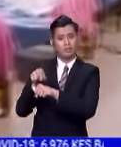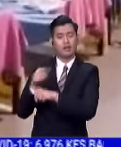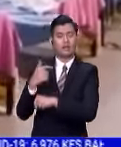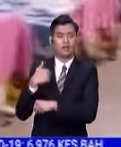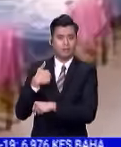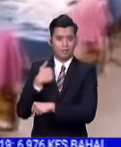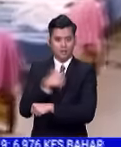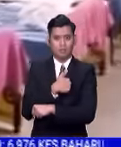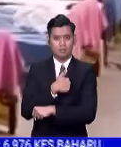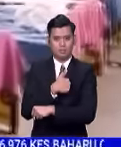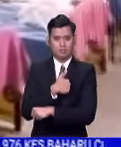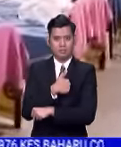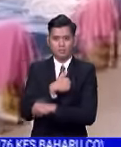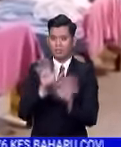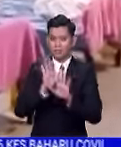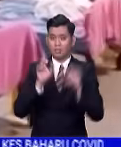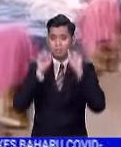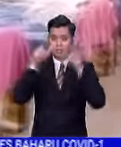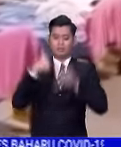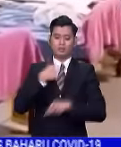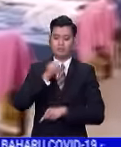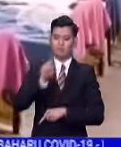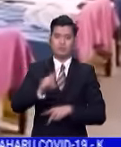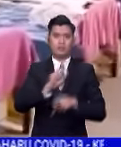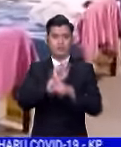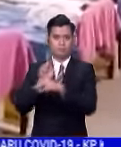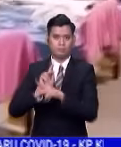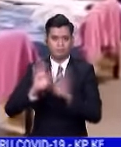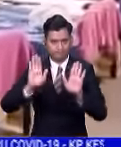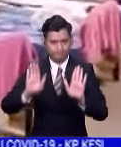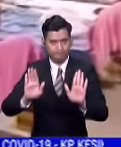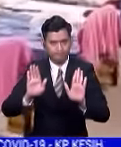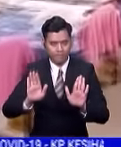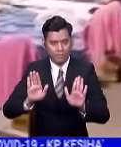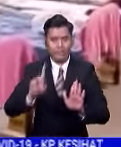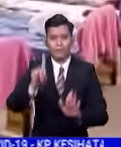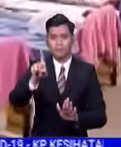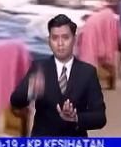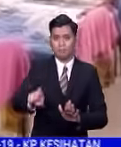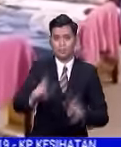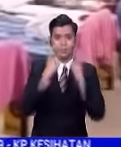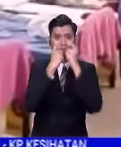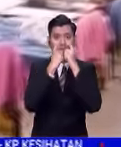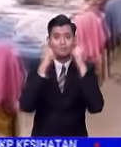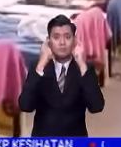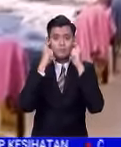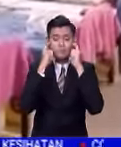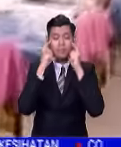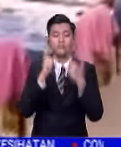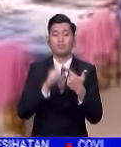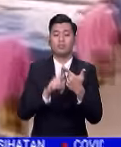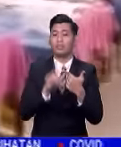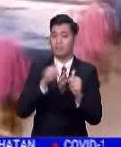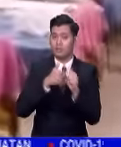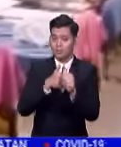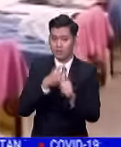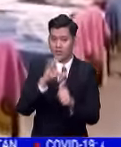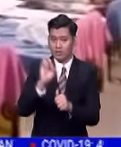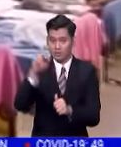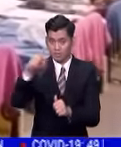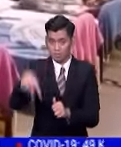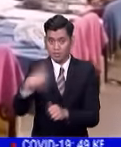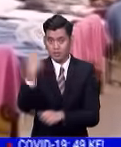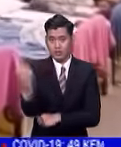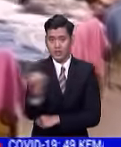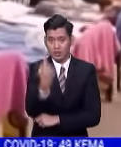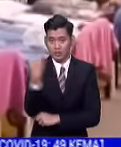duga yang kita akan kena. Jadi kena sentiasa berhati-hati, bersih, pakai mask, ikut SOP seperti biasa.